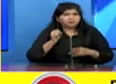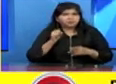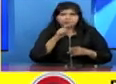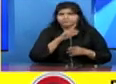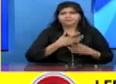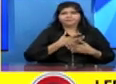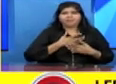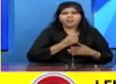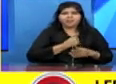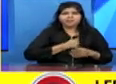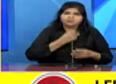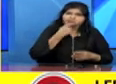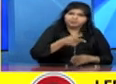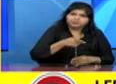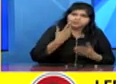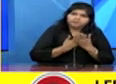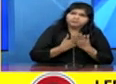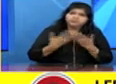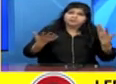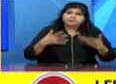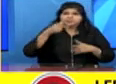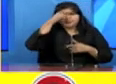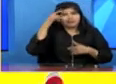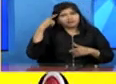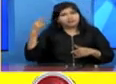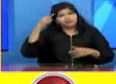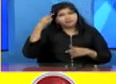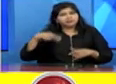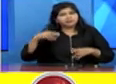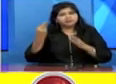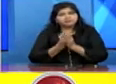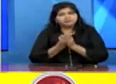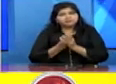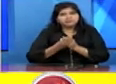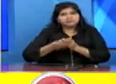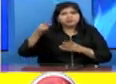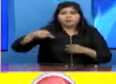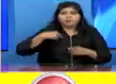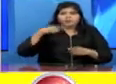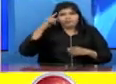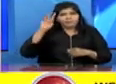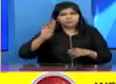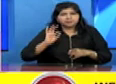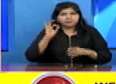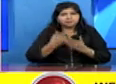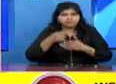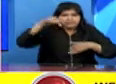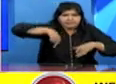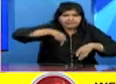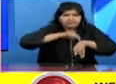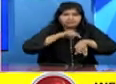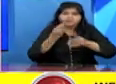मुझे अत्यंत पीड़ा हुई है। ये बहुत दुर्भाग्यपूर्ण है। हमें ये समझना होगा कि मौजूदा हालात